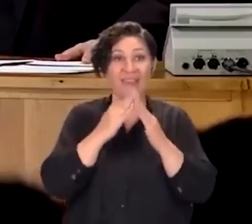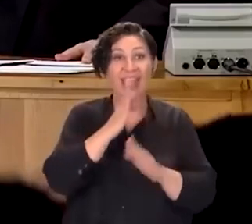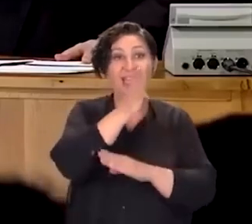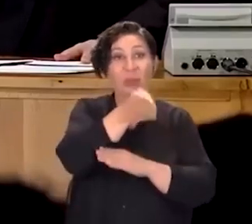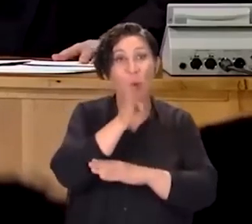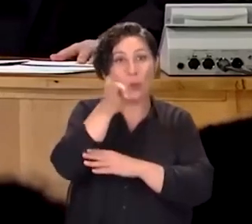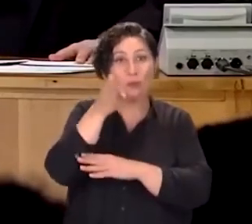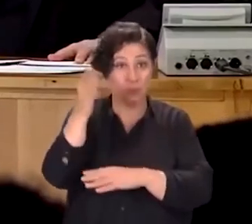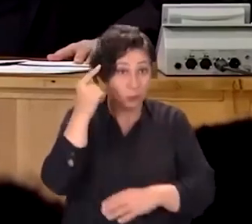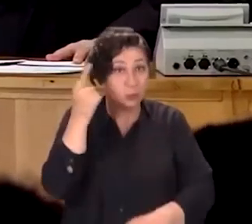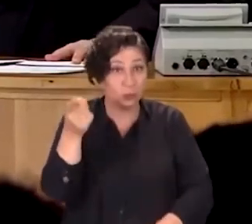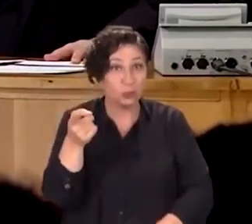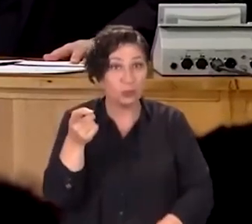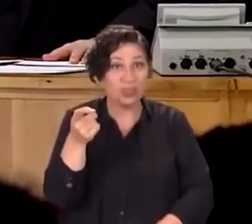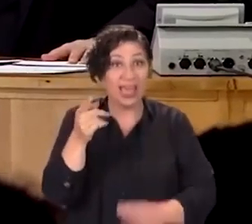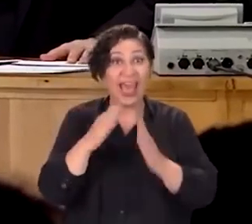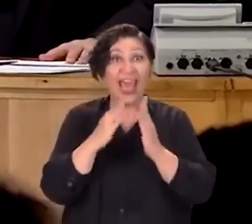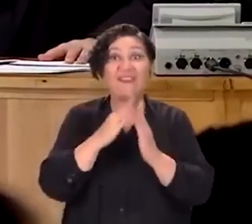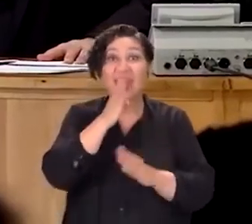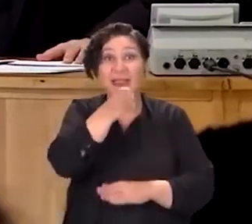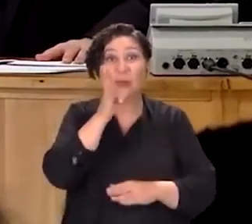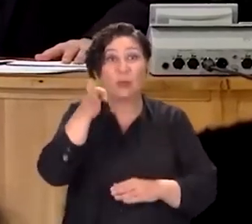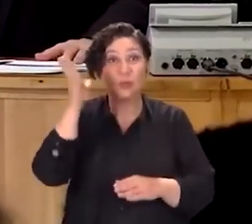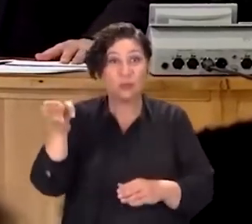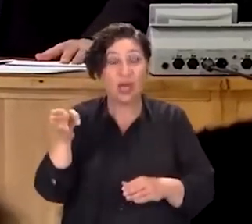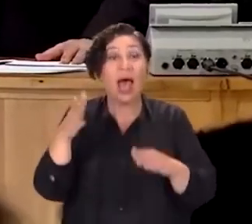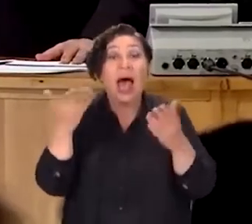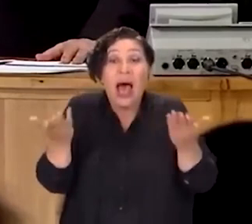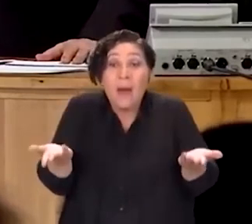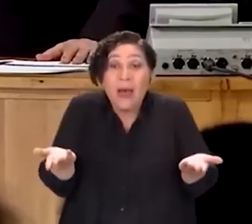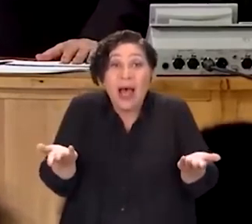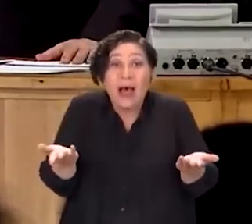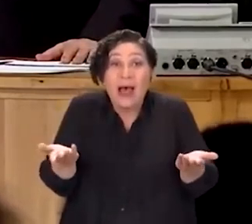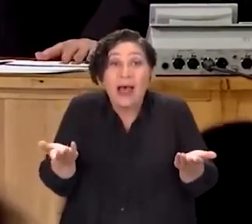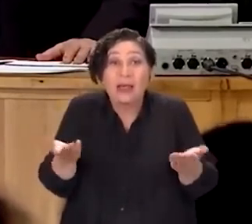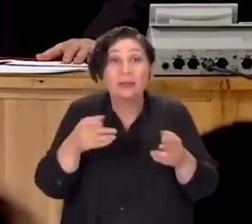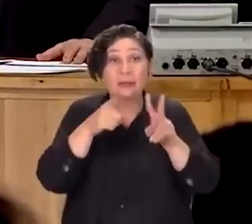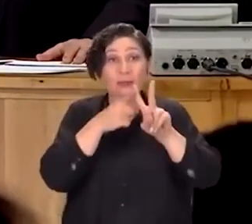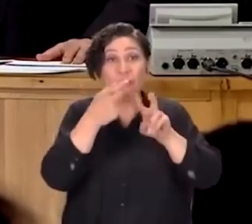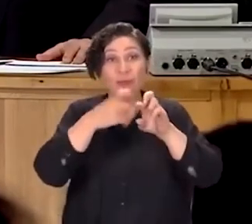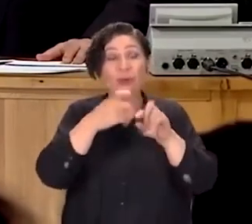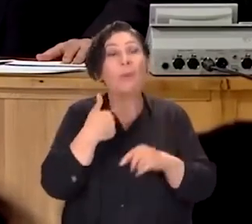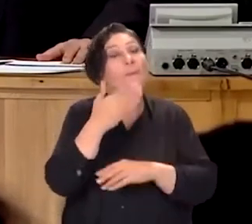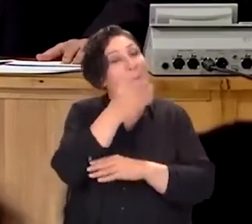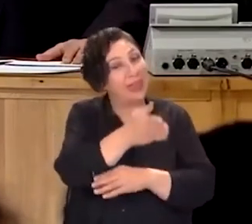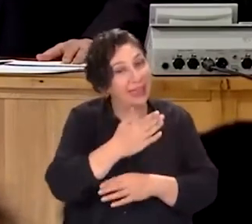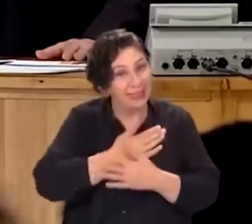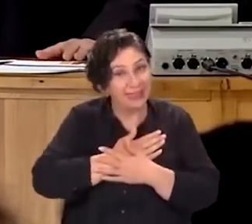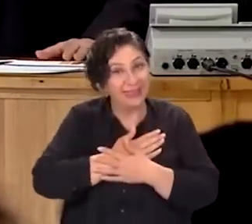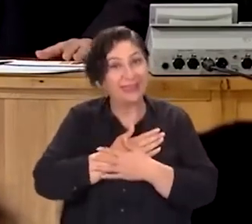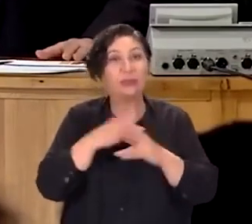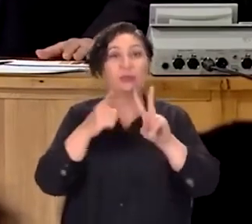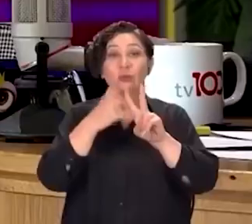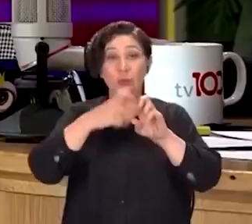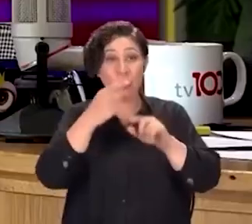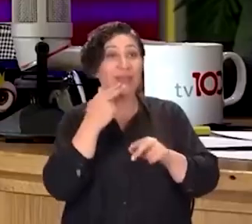gidiyorum. Düşünün. Evlere gidiyorum. Ama Nur Yerlitaş'a da gittim. Benim. Nur